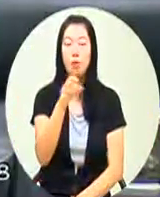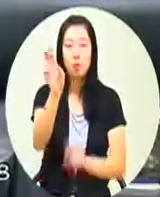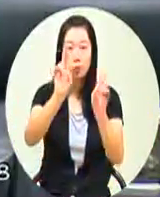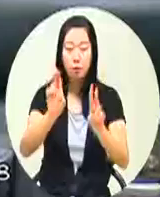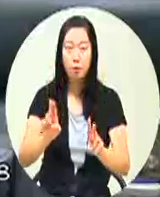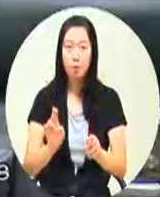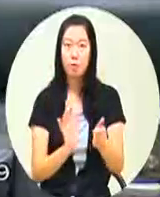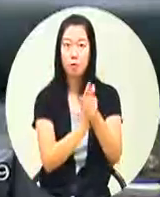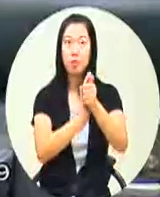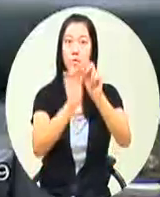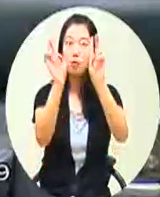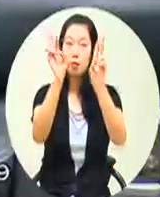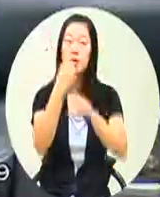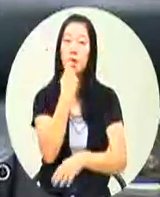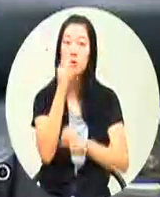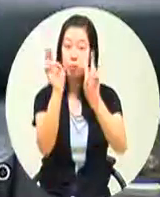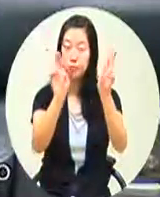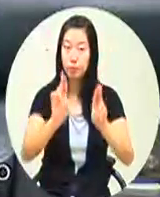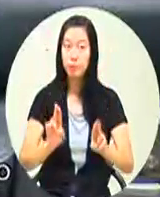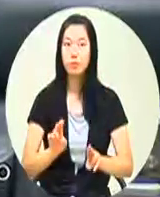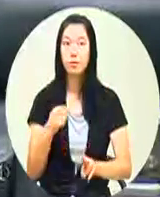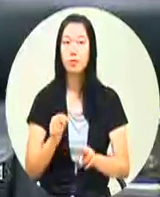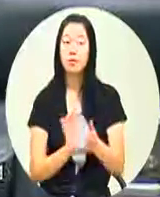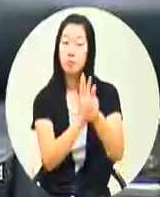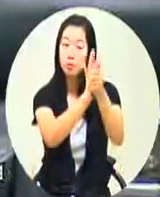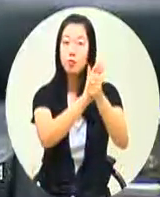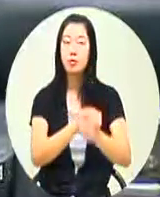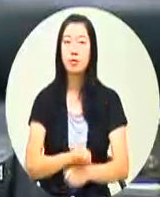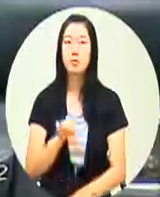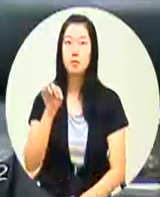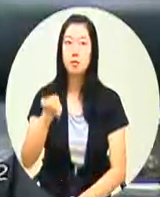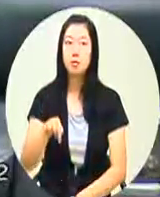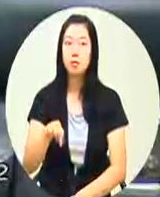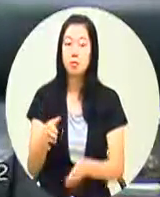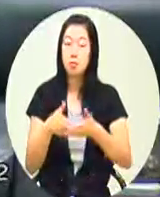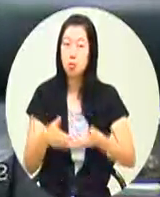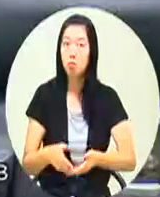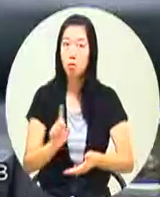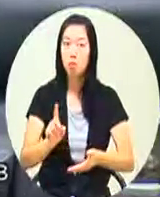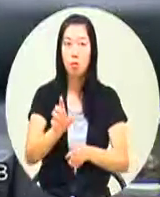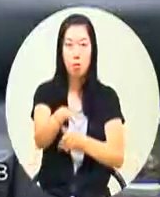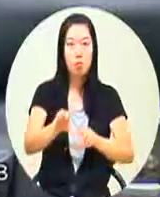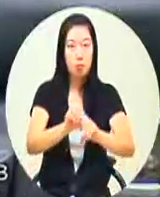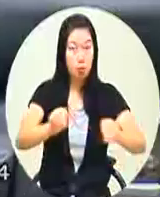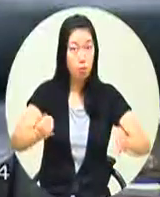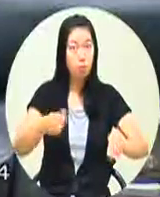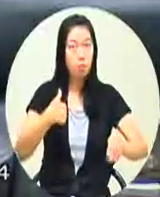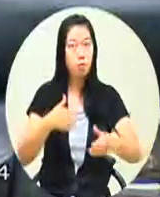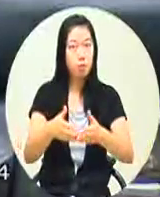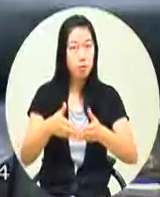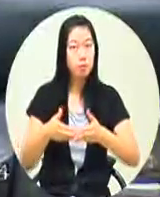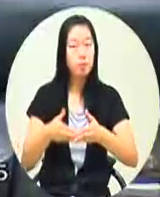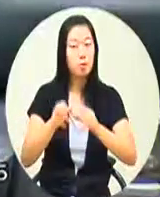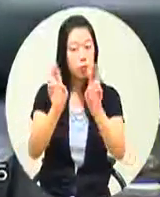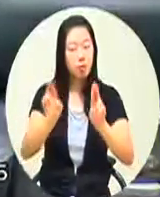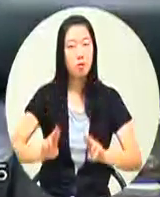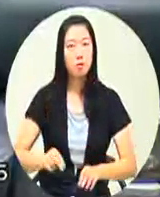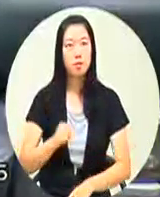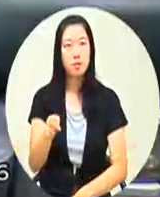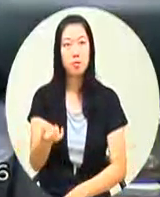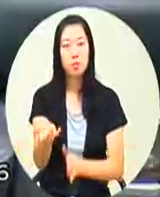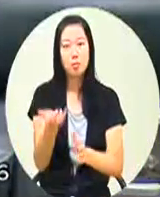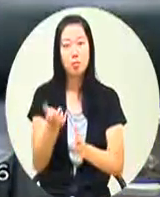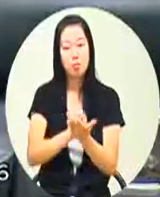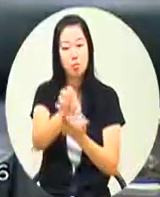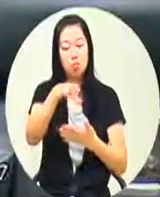先推绿电。那绿电的部分有一个很重要的，就是农地要种电。那因为我看农业局的业务报告里